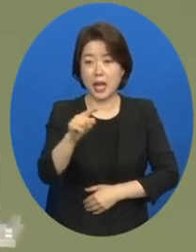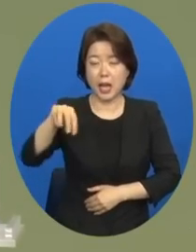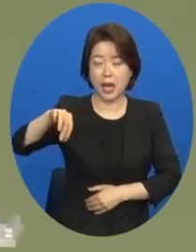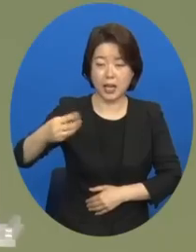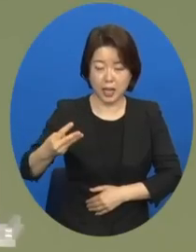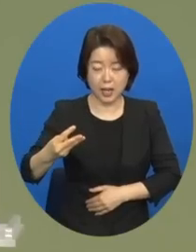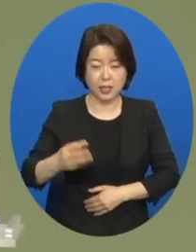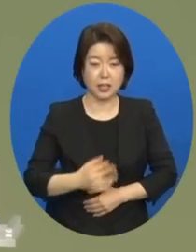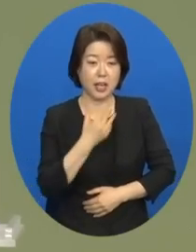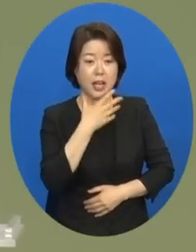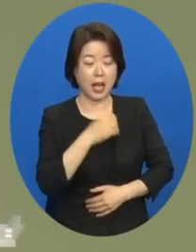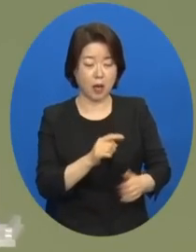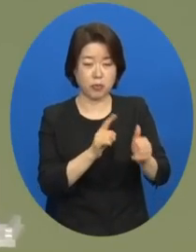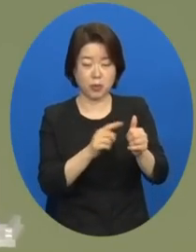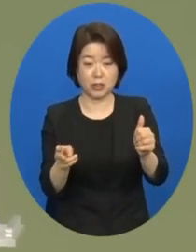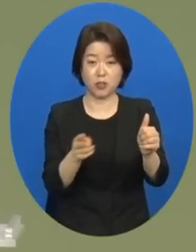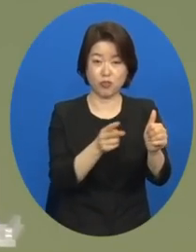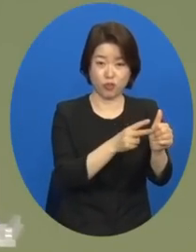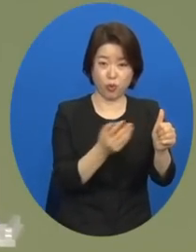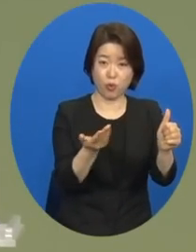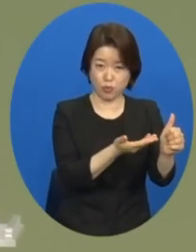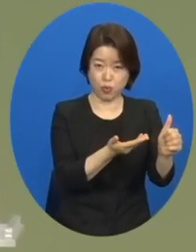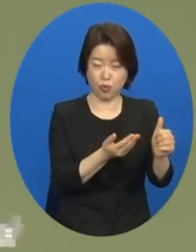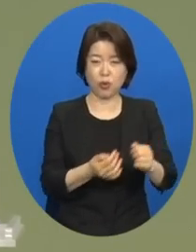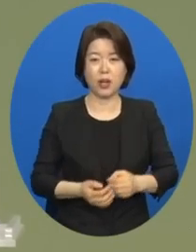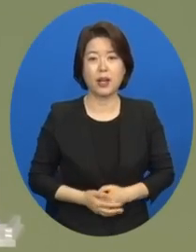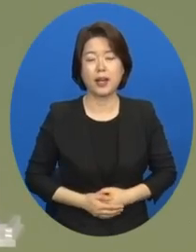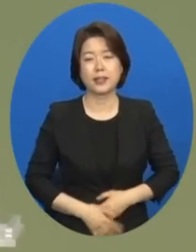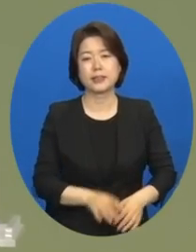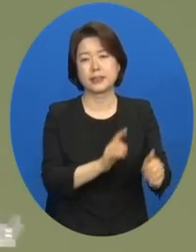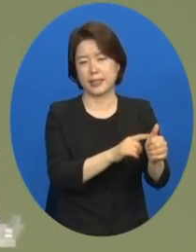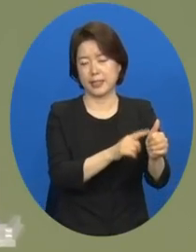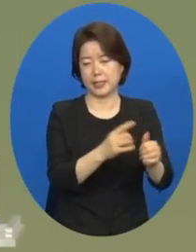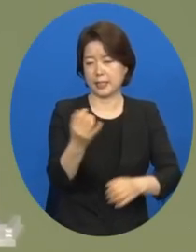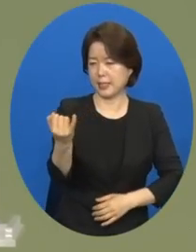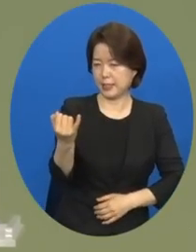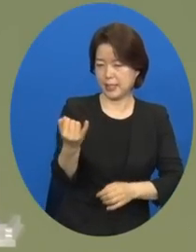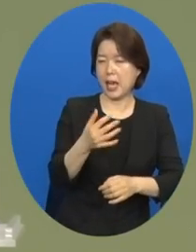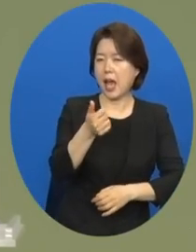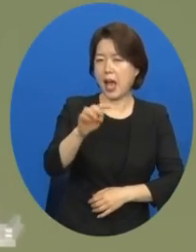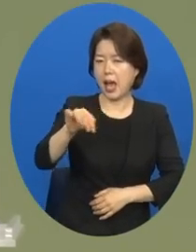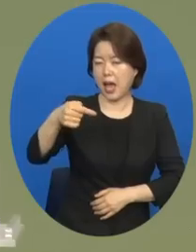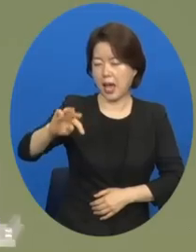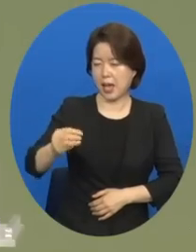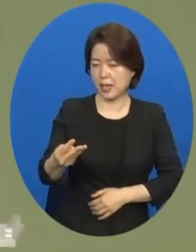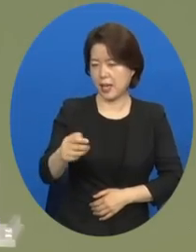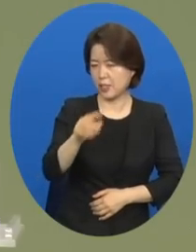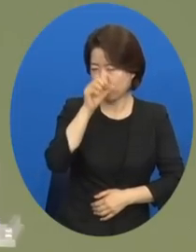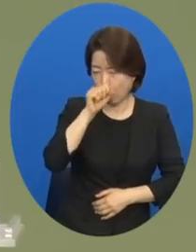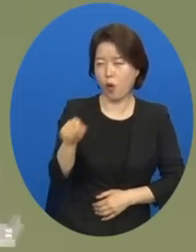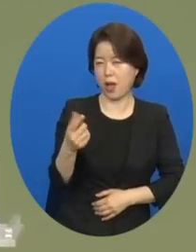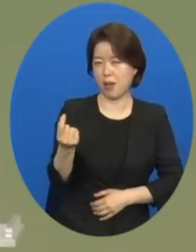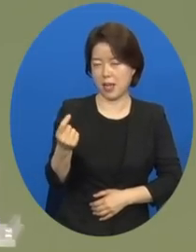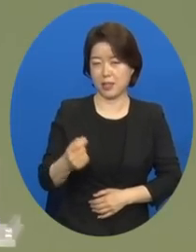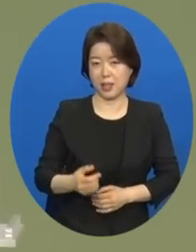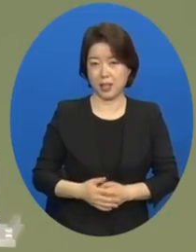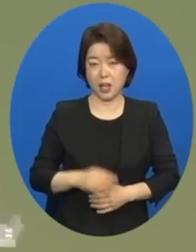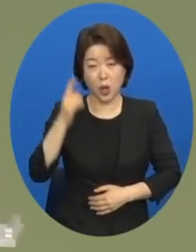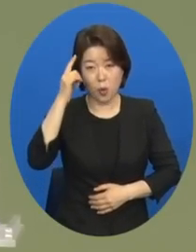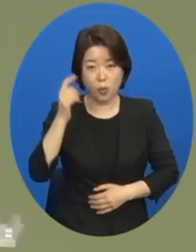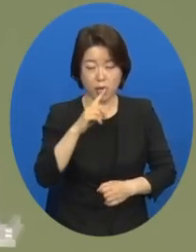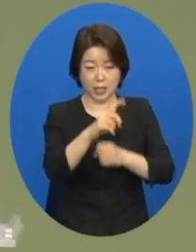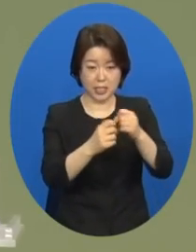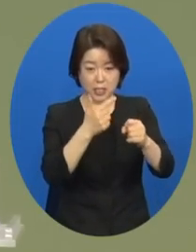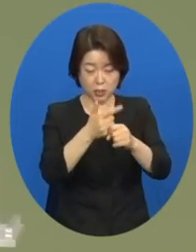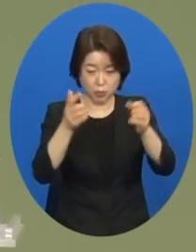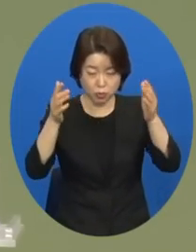보냈어요 그런데 그 아브라함이 인간이 화가를 좋아했던 거 같아요 왜냐하면 16년이나